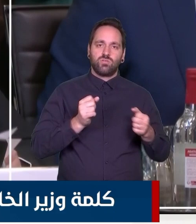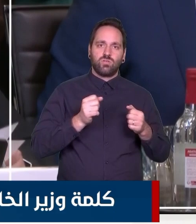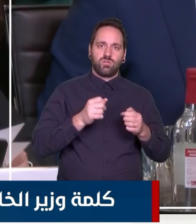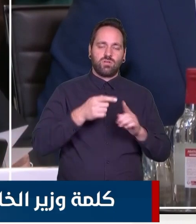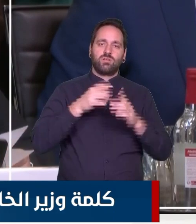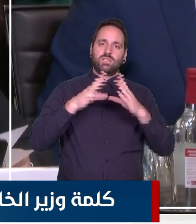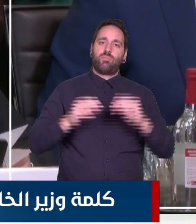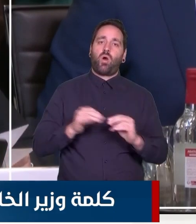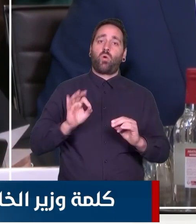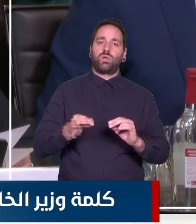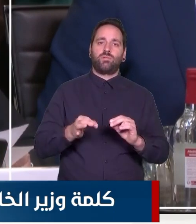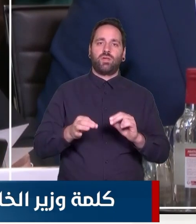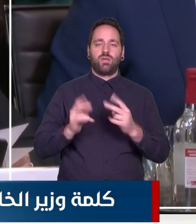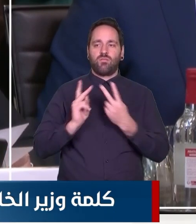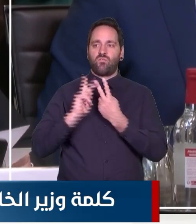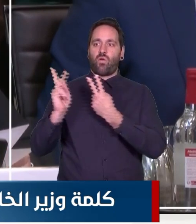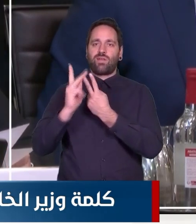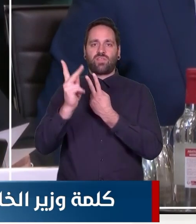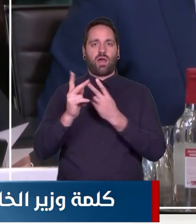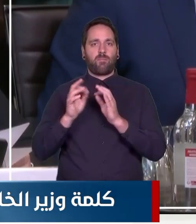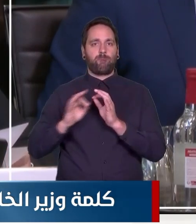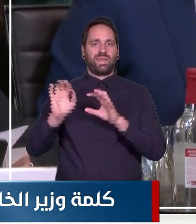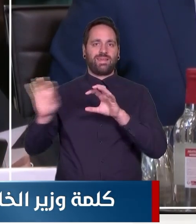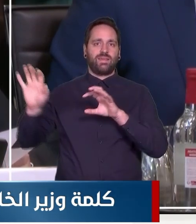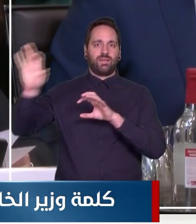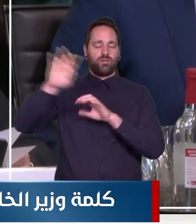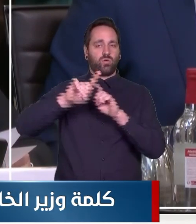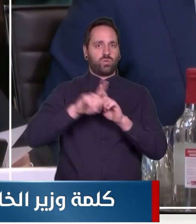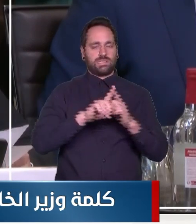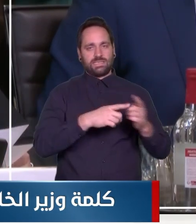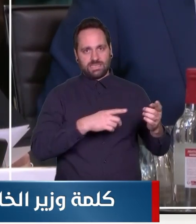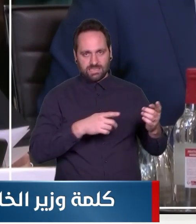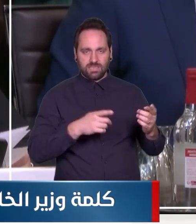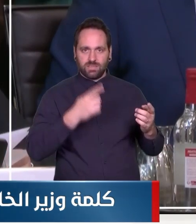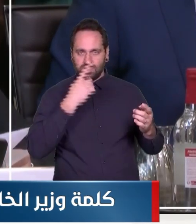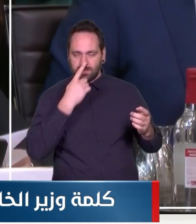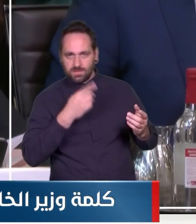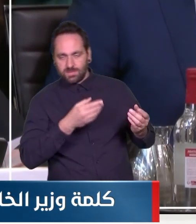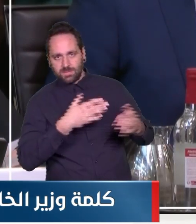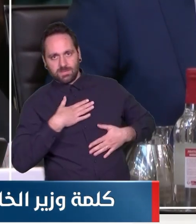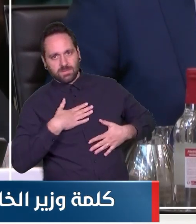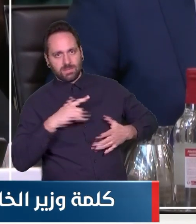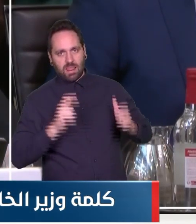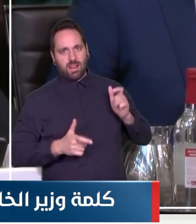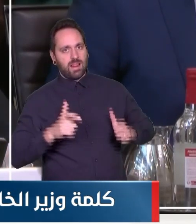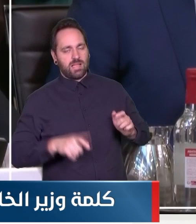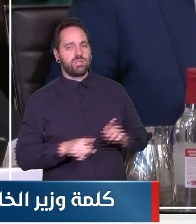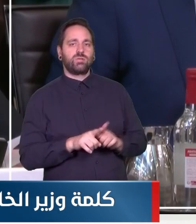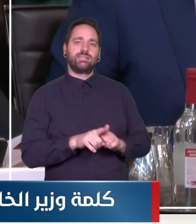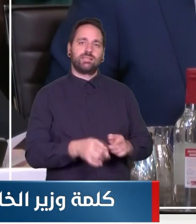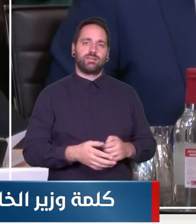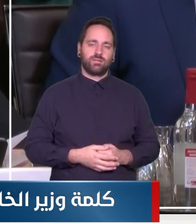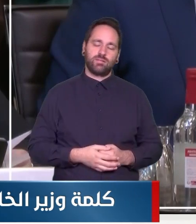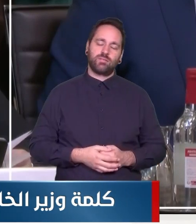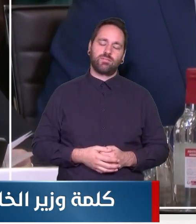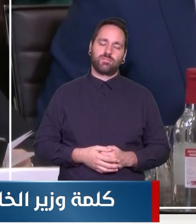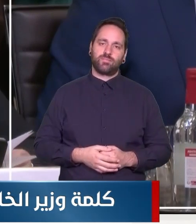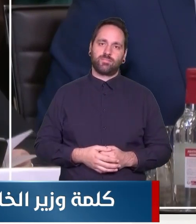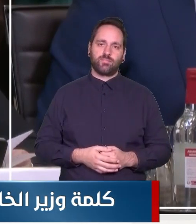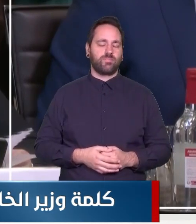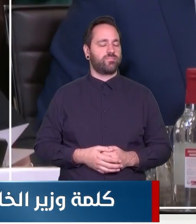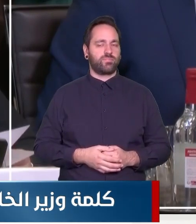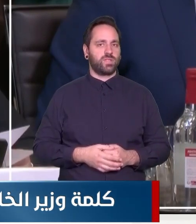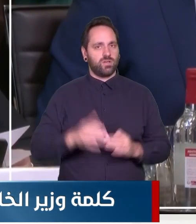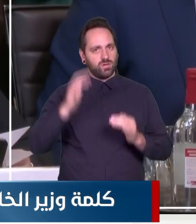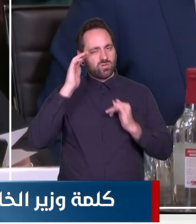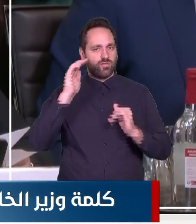آفة الإرهاب. لذا لا بد من الاحتكام لمنطق العقل لا منطق العدوان، ومنطق السلم لا